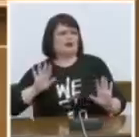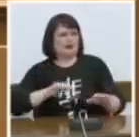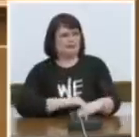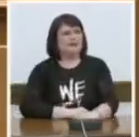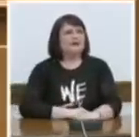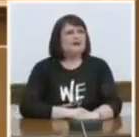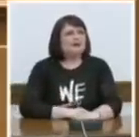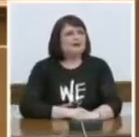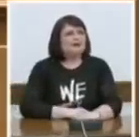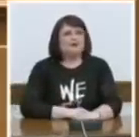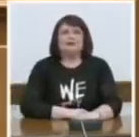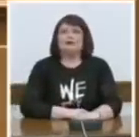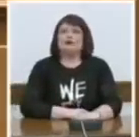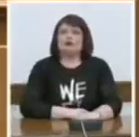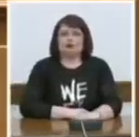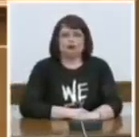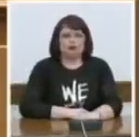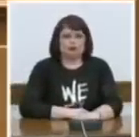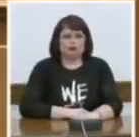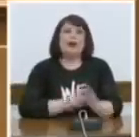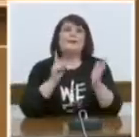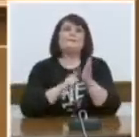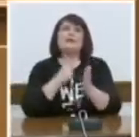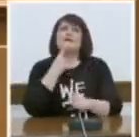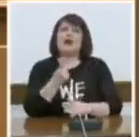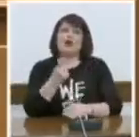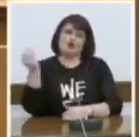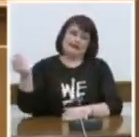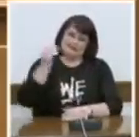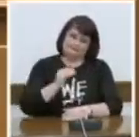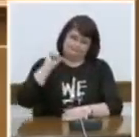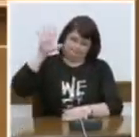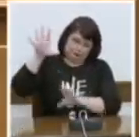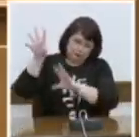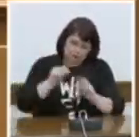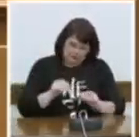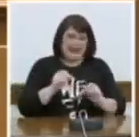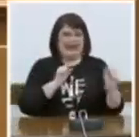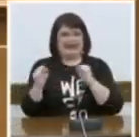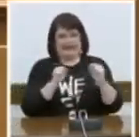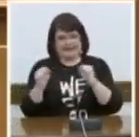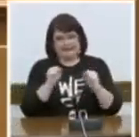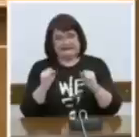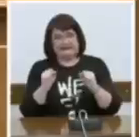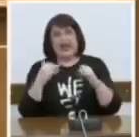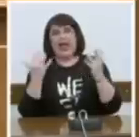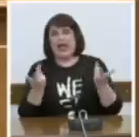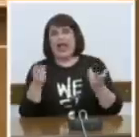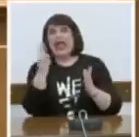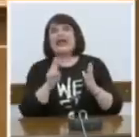Και εδώ πρέπει να πω ότι όσα για να λέτε για την εισαγόμενη κρίση, οφείλω να θυμίσω κάτι πάρα πολύ απλό. Η ρήτρα αναπροσαρμογή στη